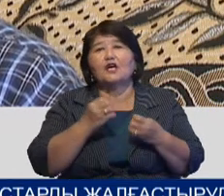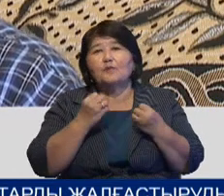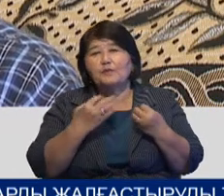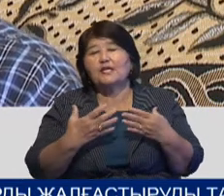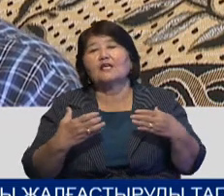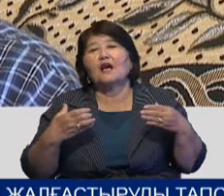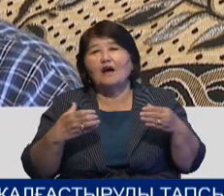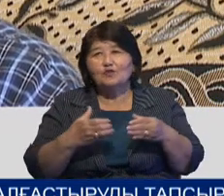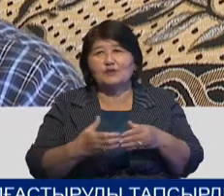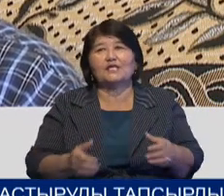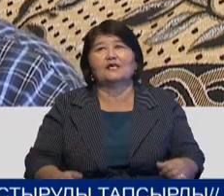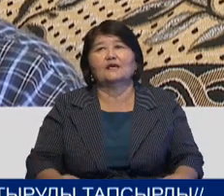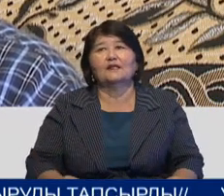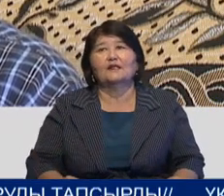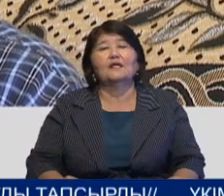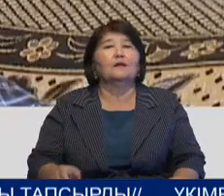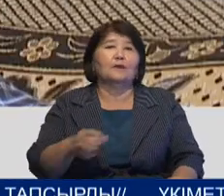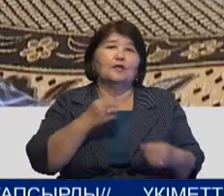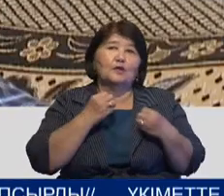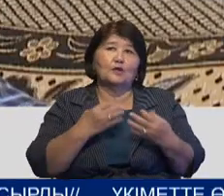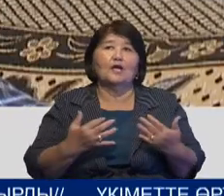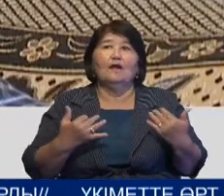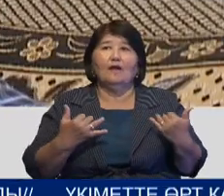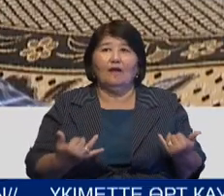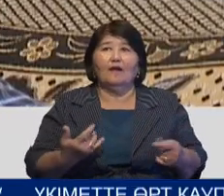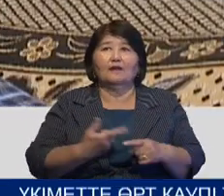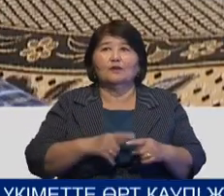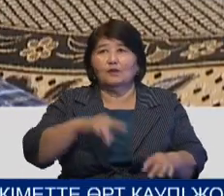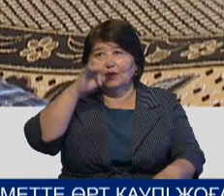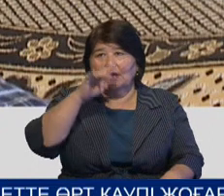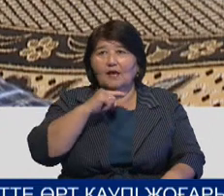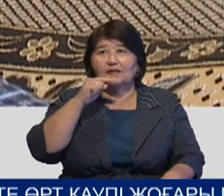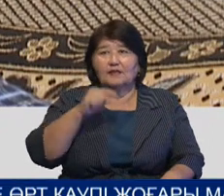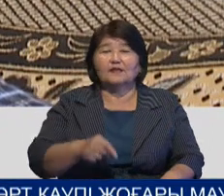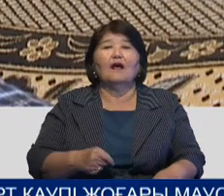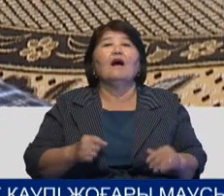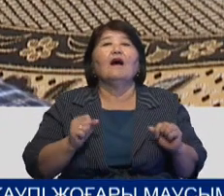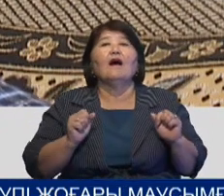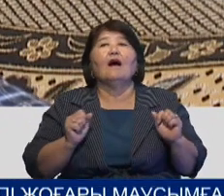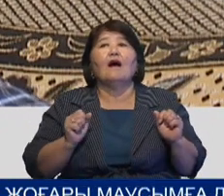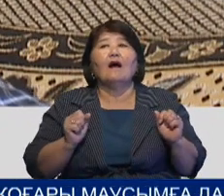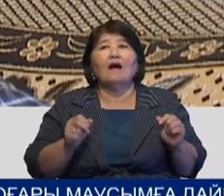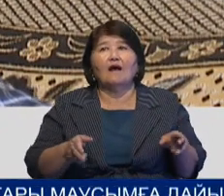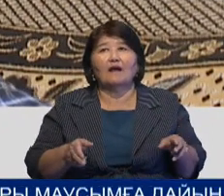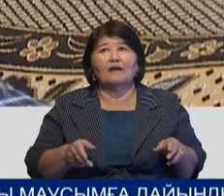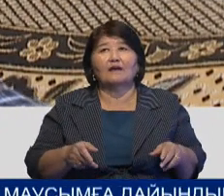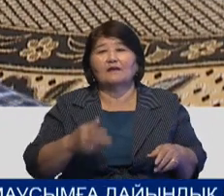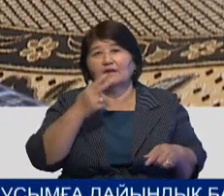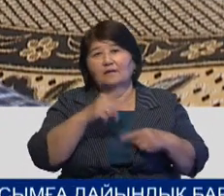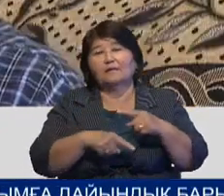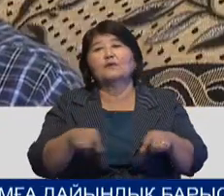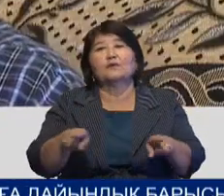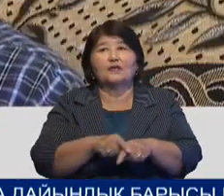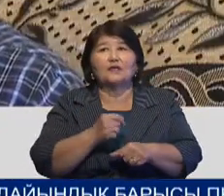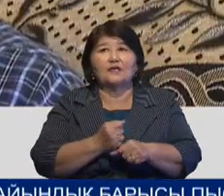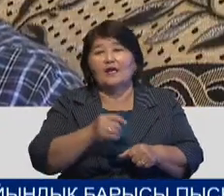біршілік. Мың шүкір. Қазір енді ұшу Қазақстанда бұл қалай дәстүр не болса, соны істейміз